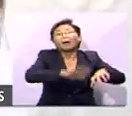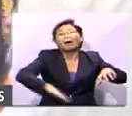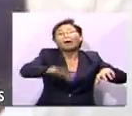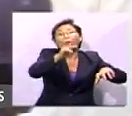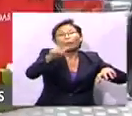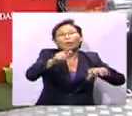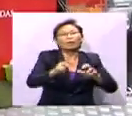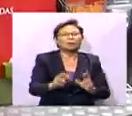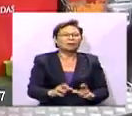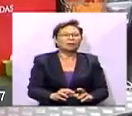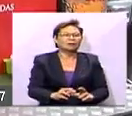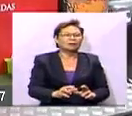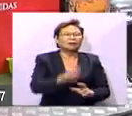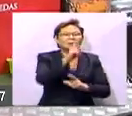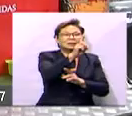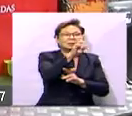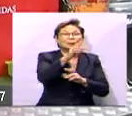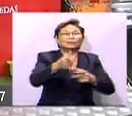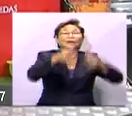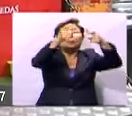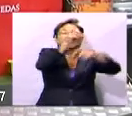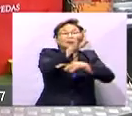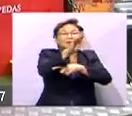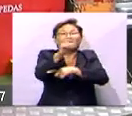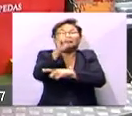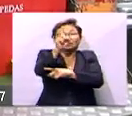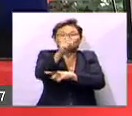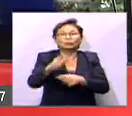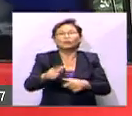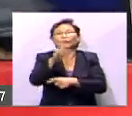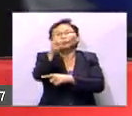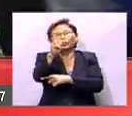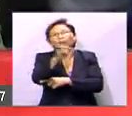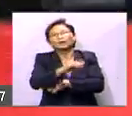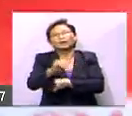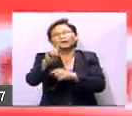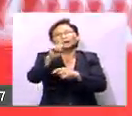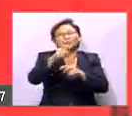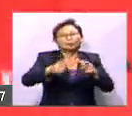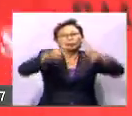antaranya di Menara DBKL 1, Menara DBKL 3 dan Menara Tabung